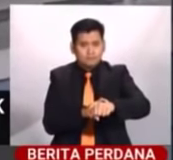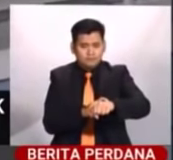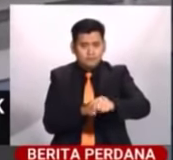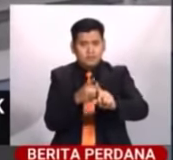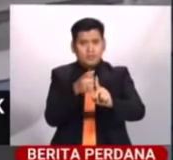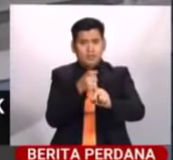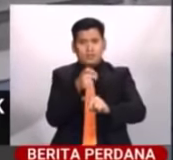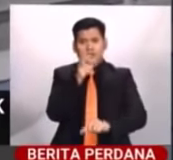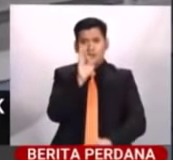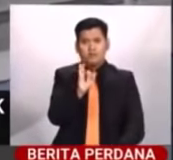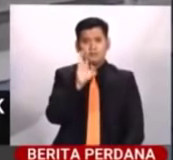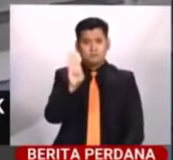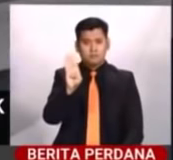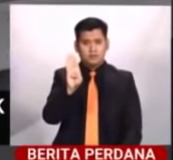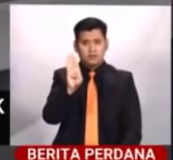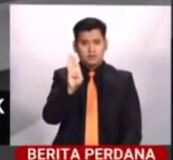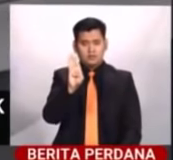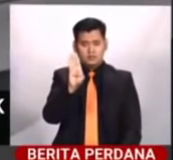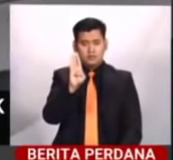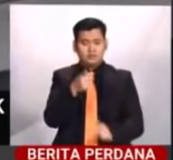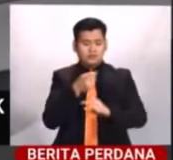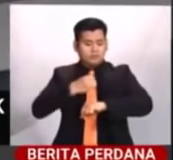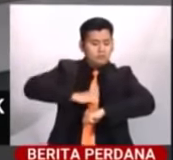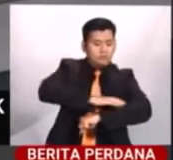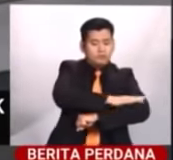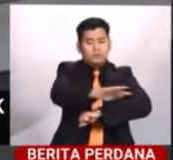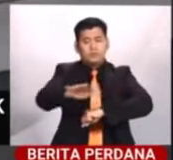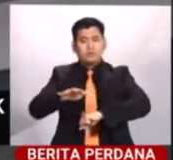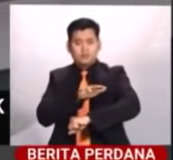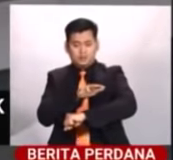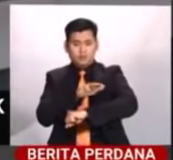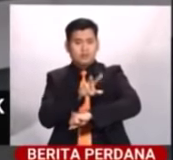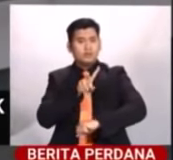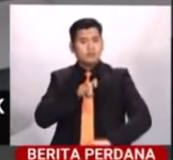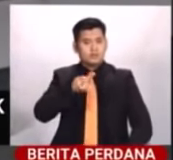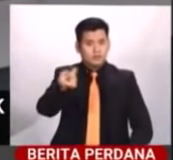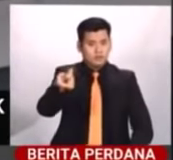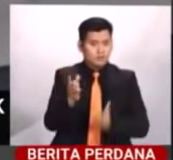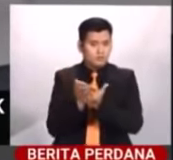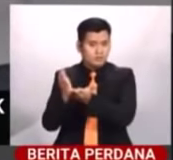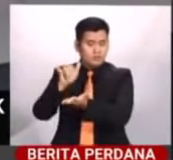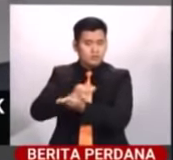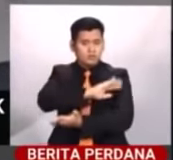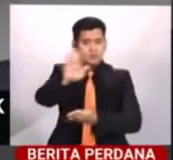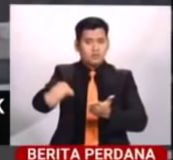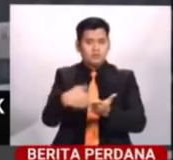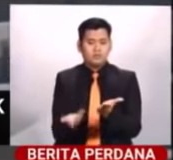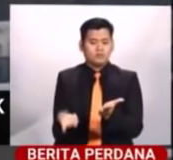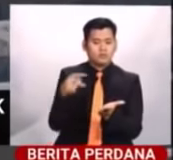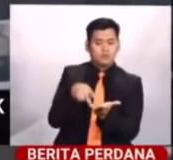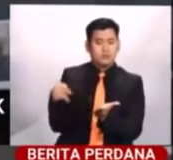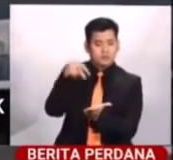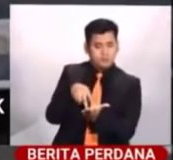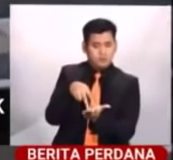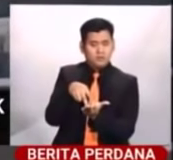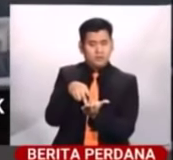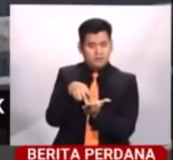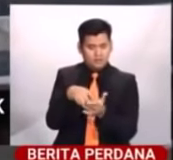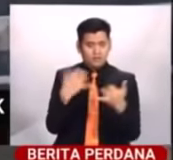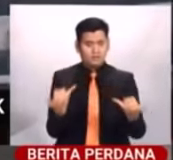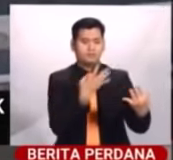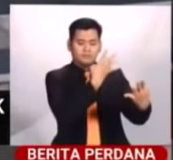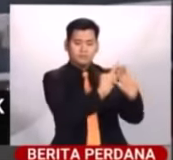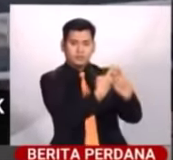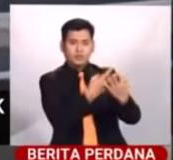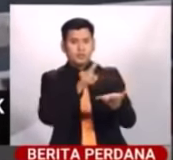menerusi Facebook rasmi beliau. Ekoran penularan wabak dalam kapal berkenaan kesemua penumpang kapal pesiaran Diamond Princess dikuarantin